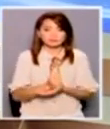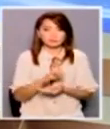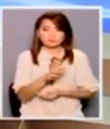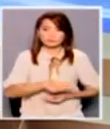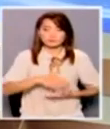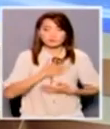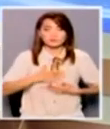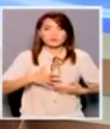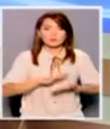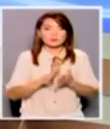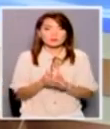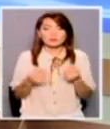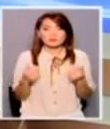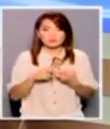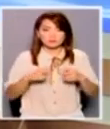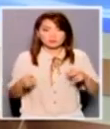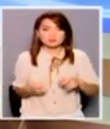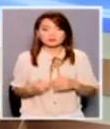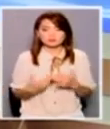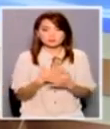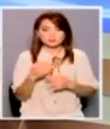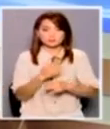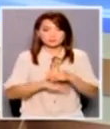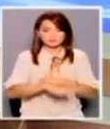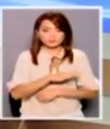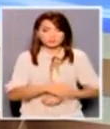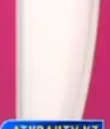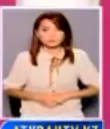Атыраулықтарды алаңдатқан ахуал өзекті мәселе хабарында талқыланды.